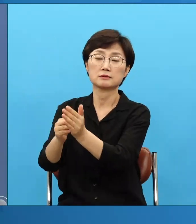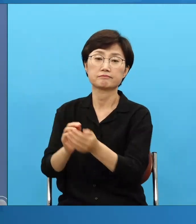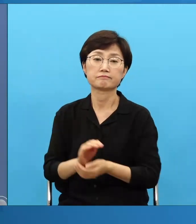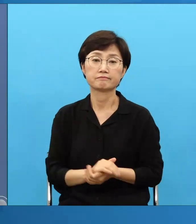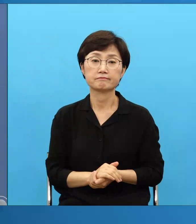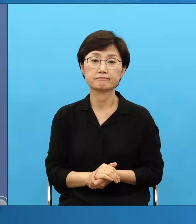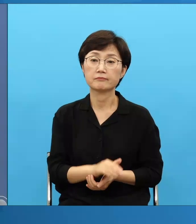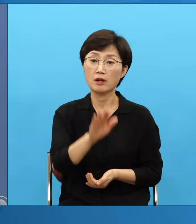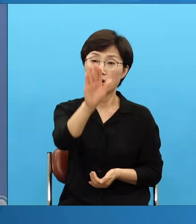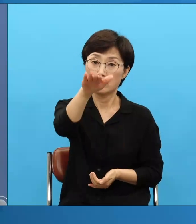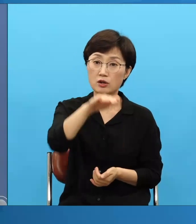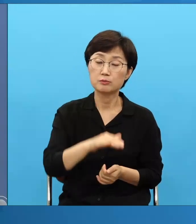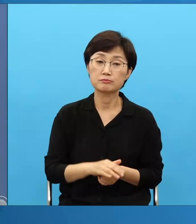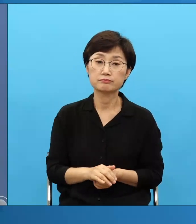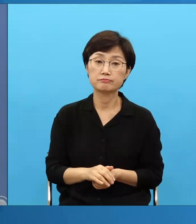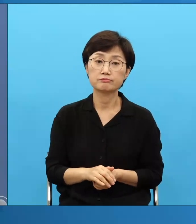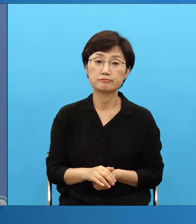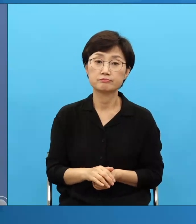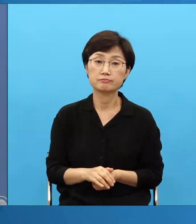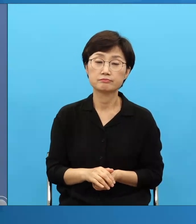Paul. 주의 종들은